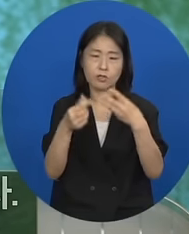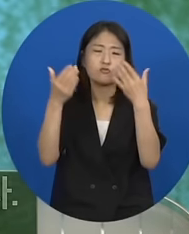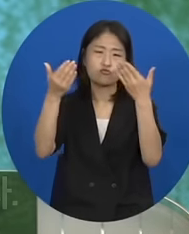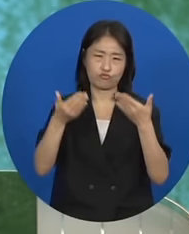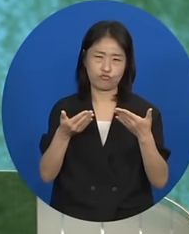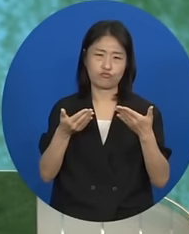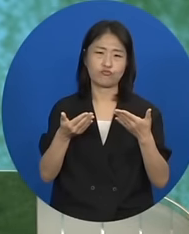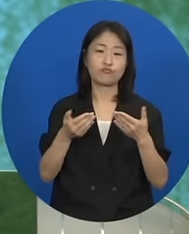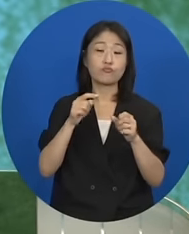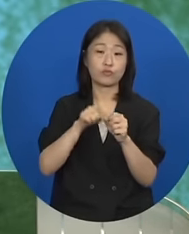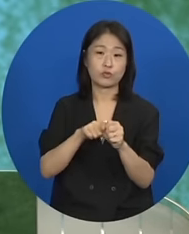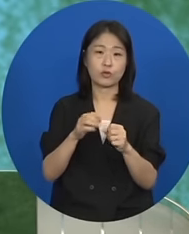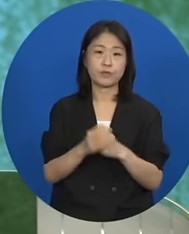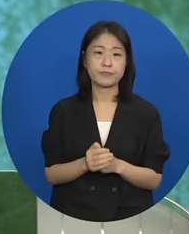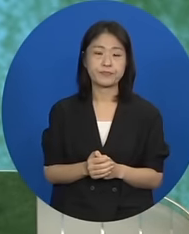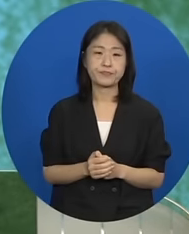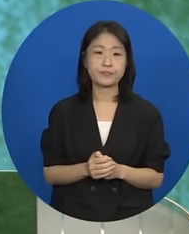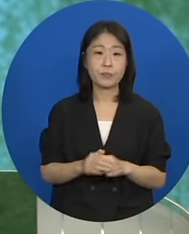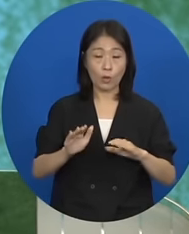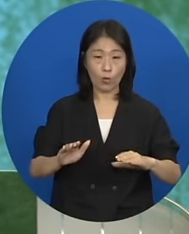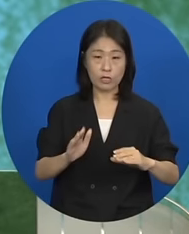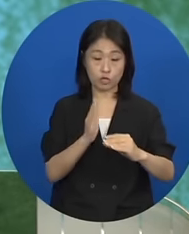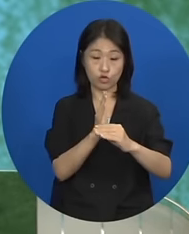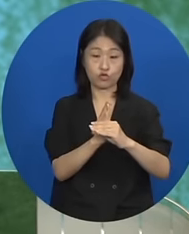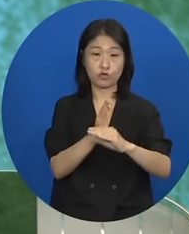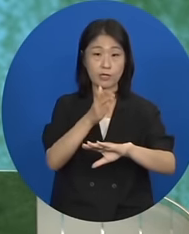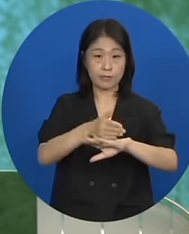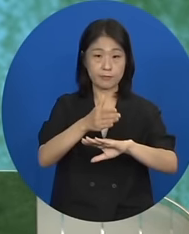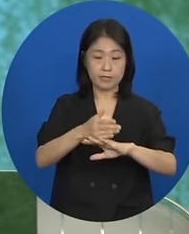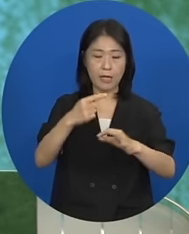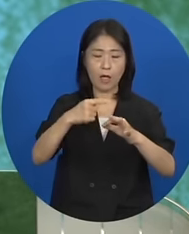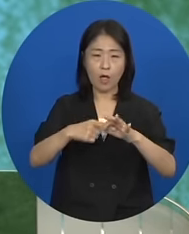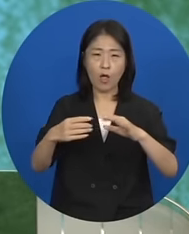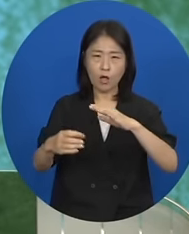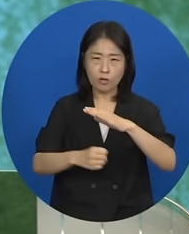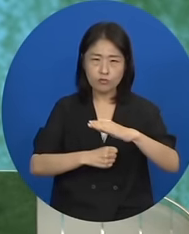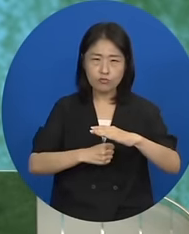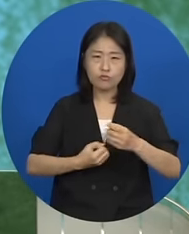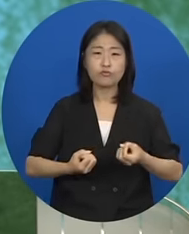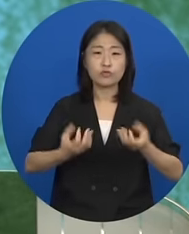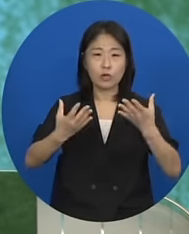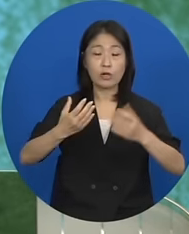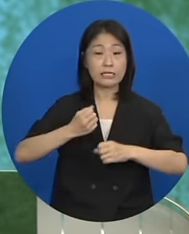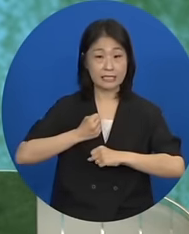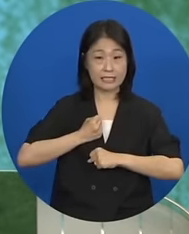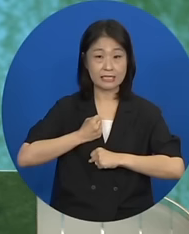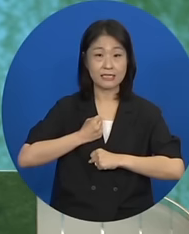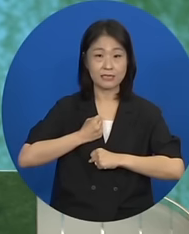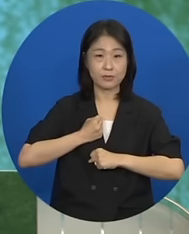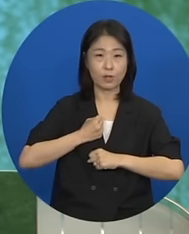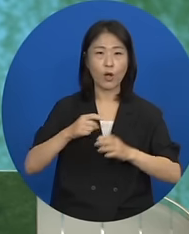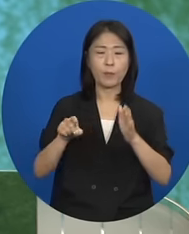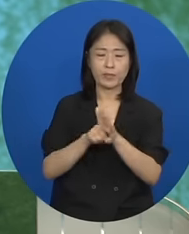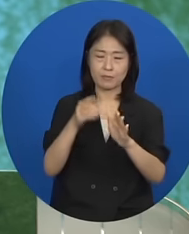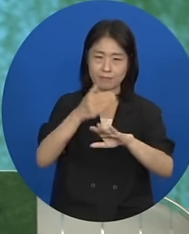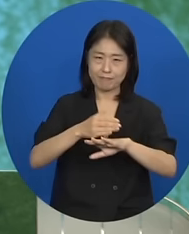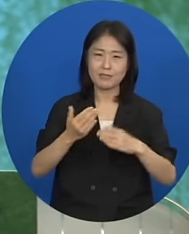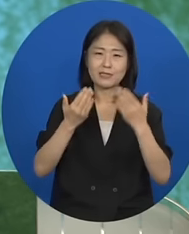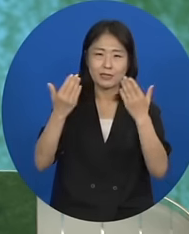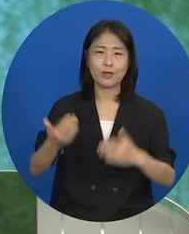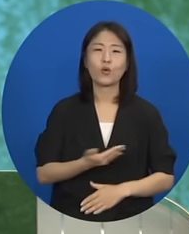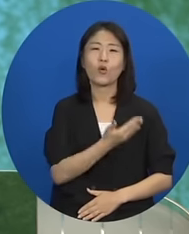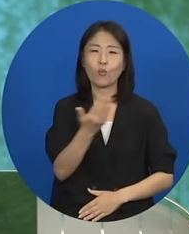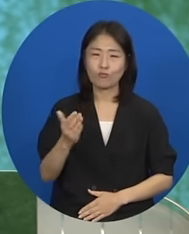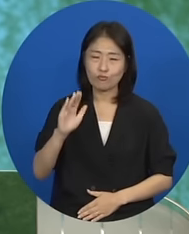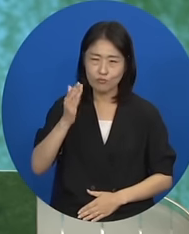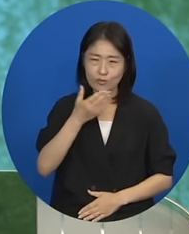중간 감사인이 맥추절을 지킴으로써 하나님께 믿음의 감사를 드리시는 여러분 되시길 축복합니다 자 특별히